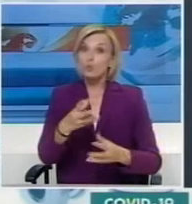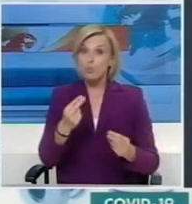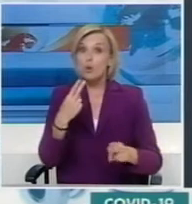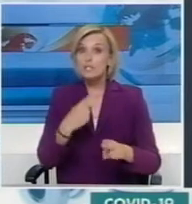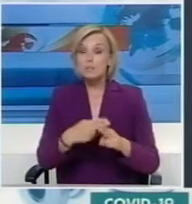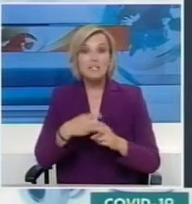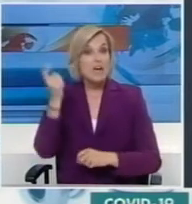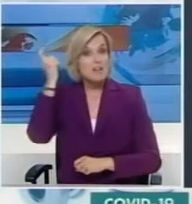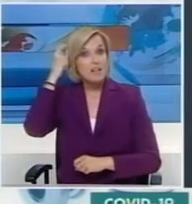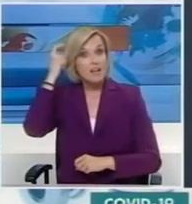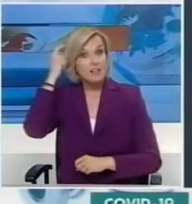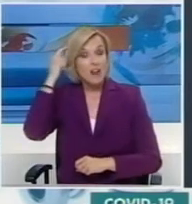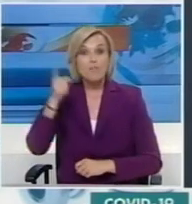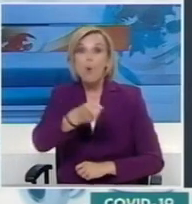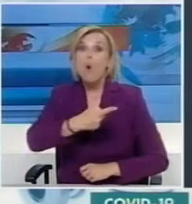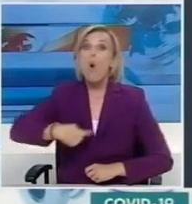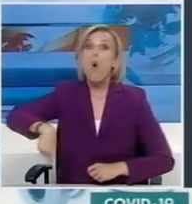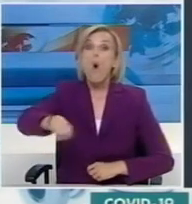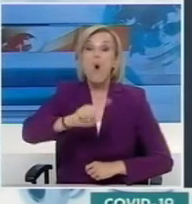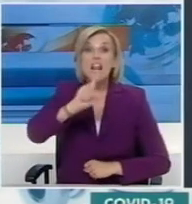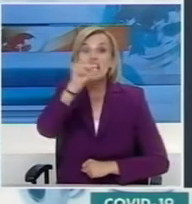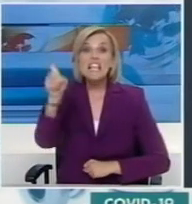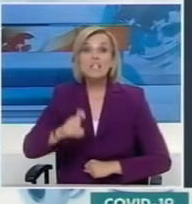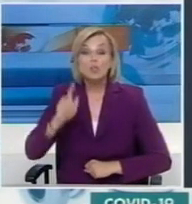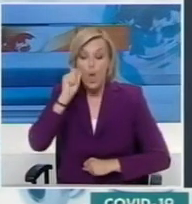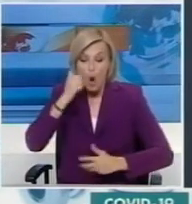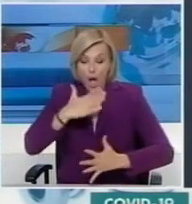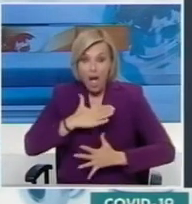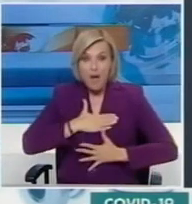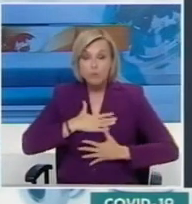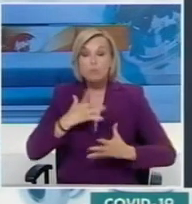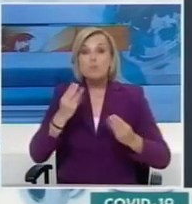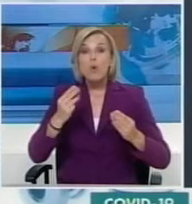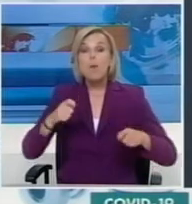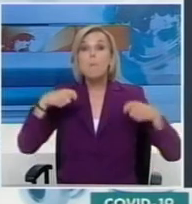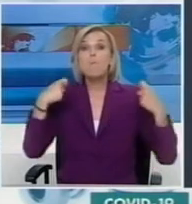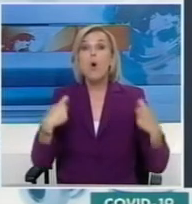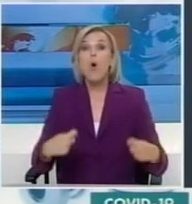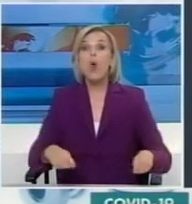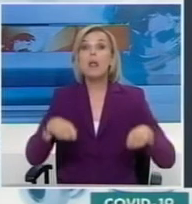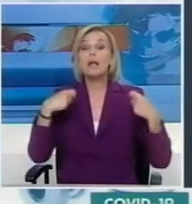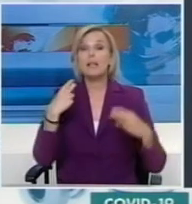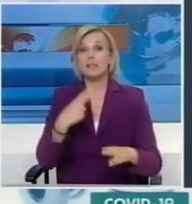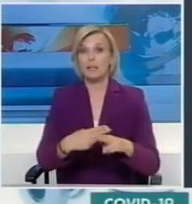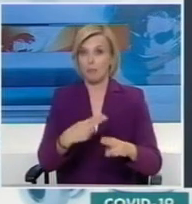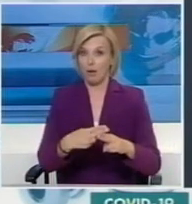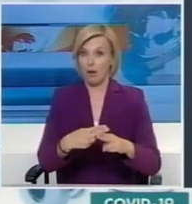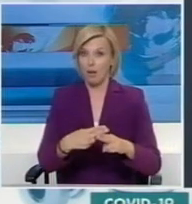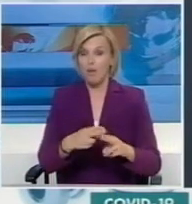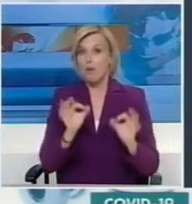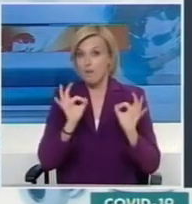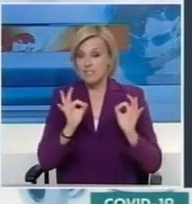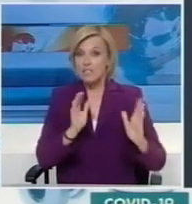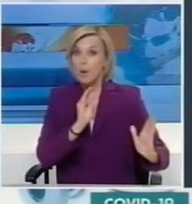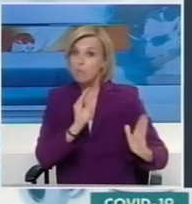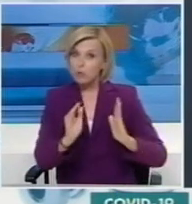καταλάβουμε ότι όλοι είμαστε πολύτιμοι. Όλοι ανήκουμε σε μια κοινή προσπάθεια, η οποία προστατεύει μεν περισσότερο